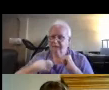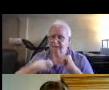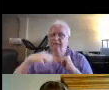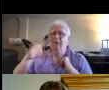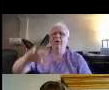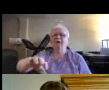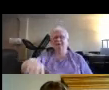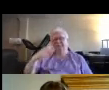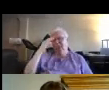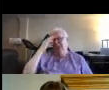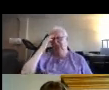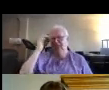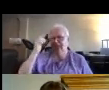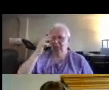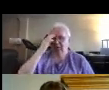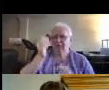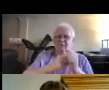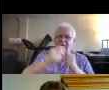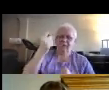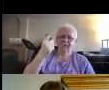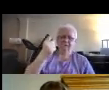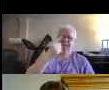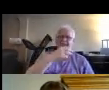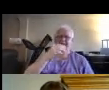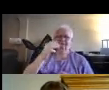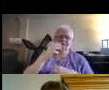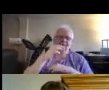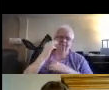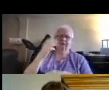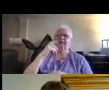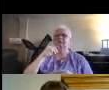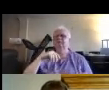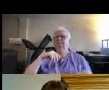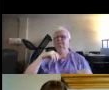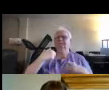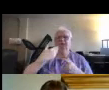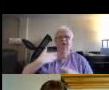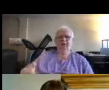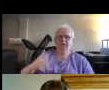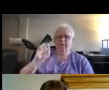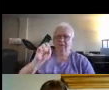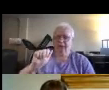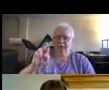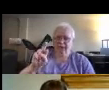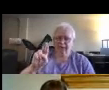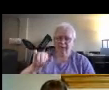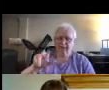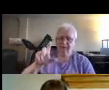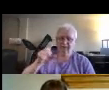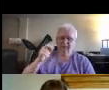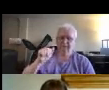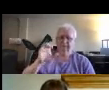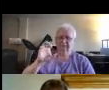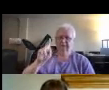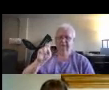Thank you. Hi, can you see me? L'interprète explique qu'on ne voit pas la personne. Un instant. Bonjour à tous.